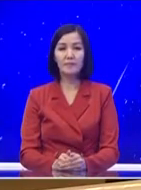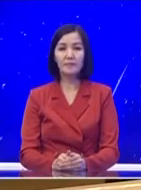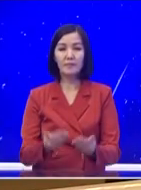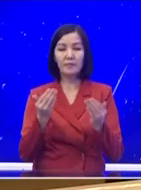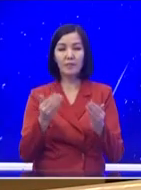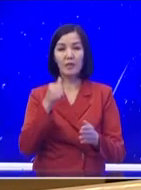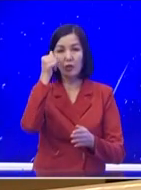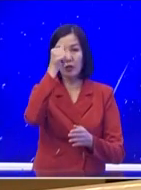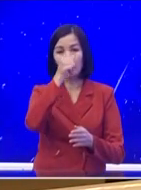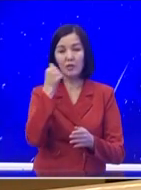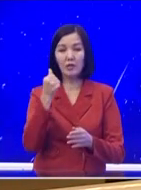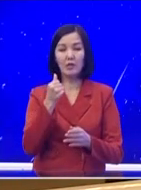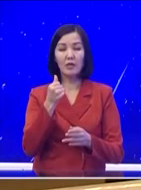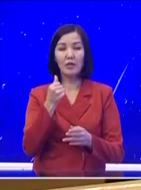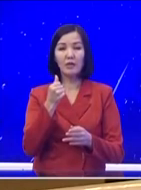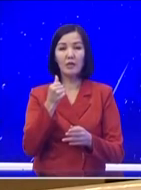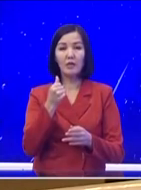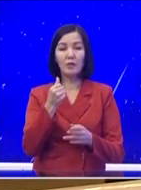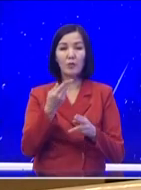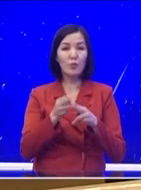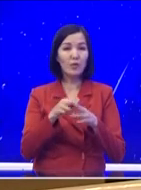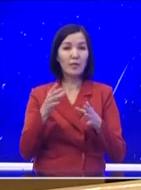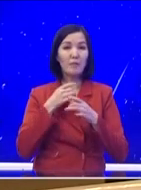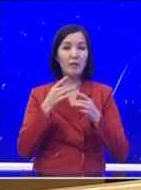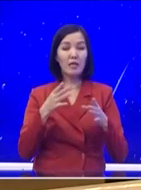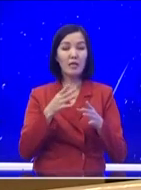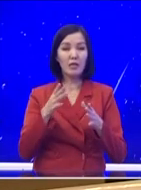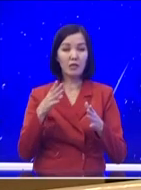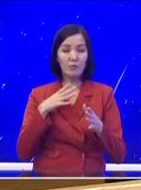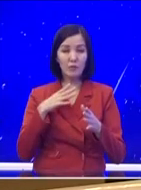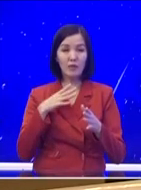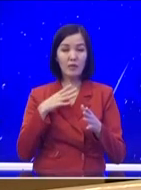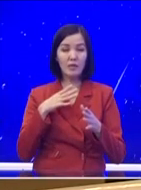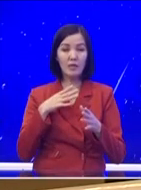Биылғы жыл мұғалымдар үшін өте мерекелі, берекелі жыл болып отыр. Неге десеңіз,